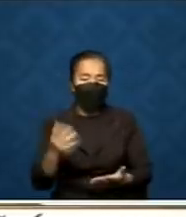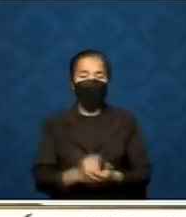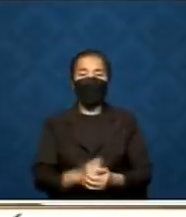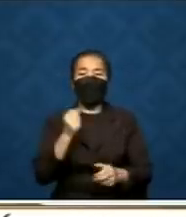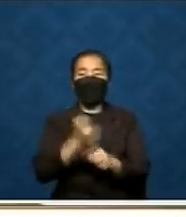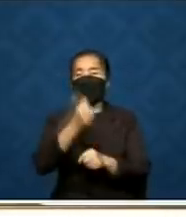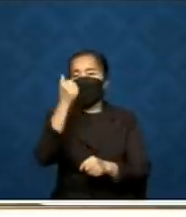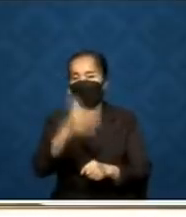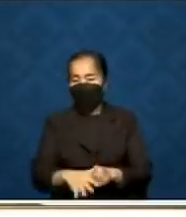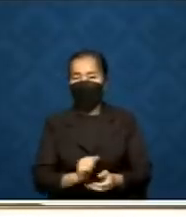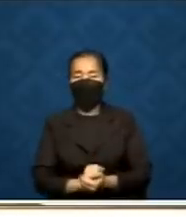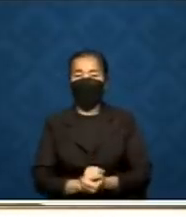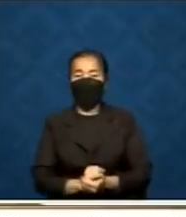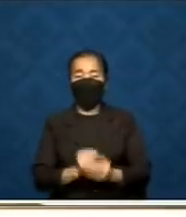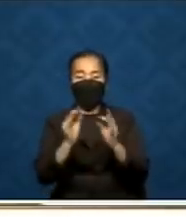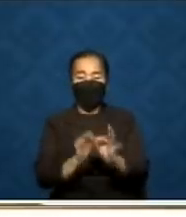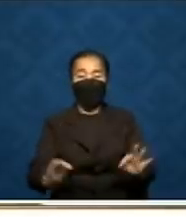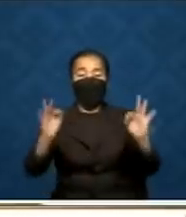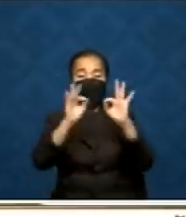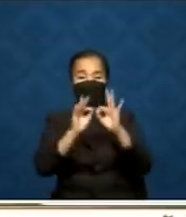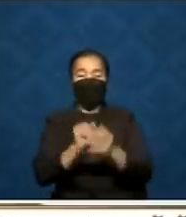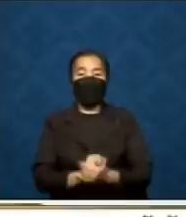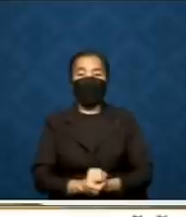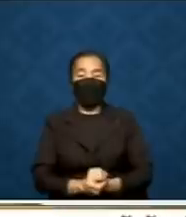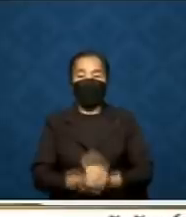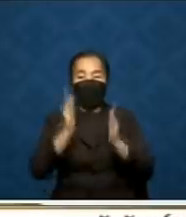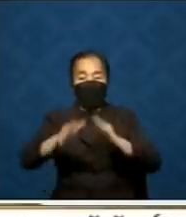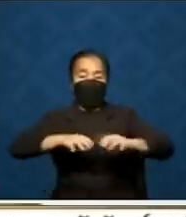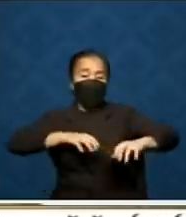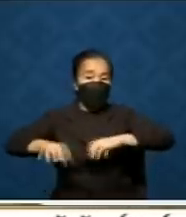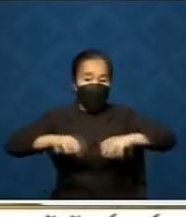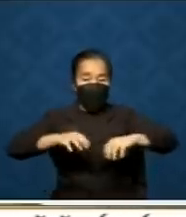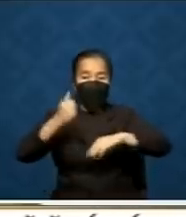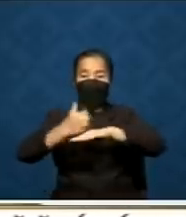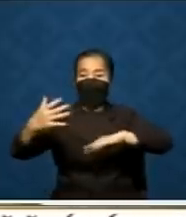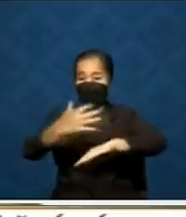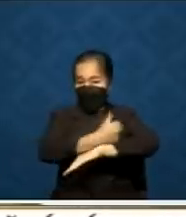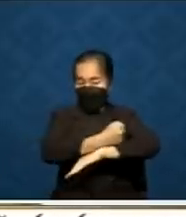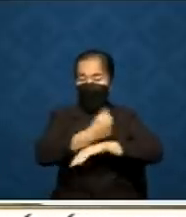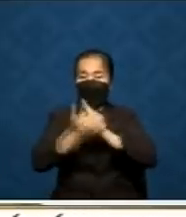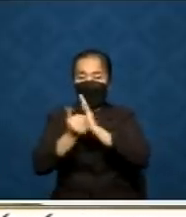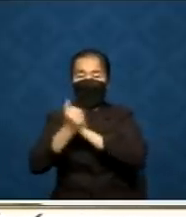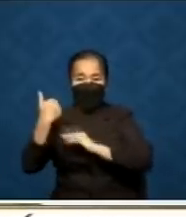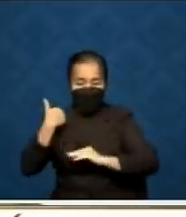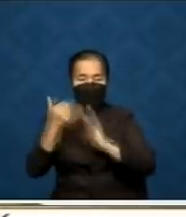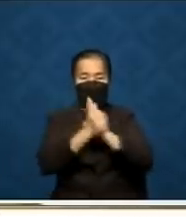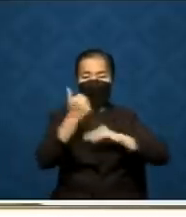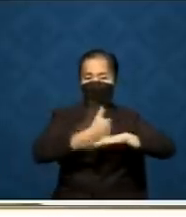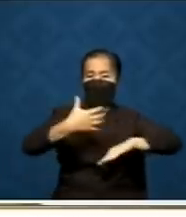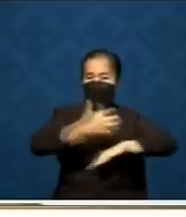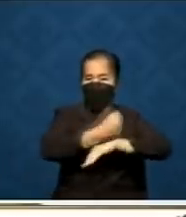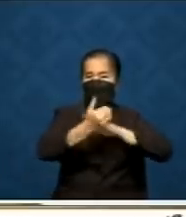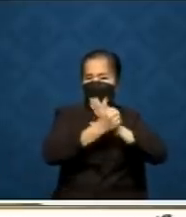ผลงานไม่ออกแล้วที่สำคัญกว่านั้นแม้แต่นักบริหารนักการเมืองคือเหมือนกันเก่งบริหารทางการเมือง